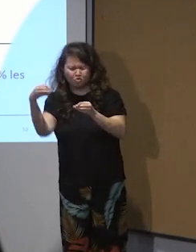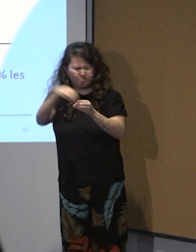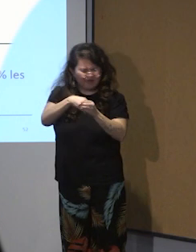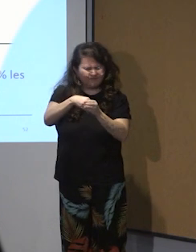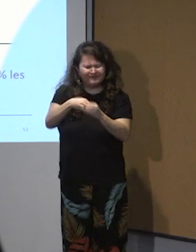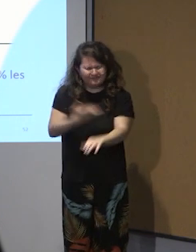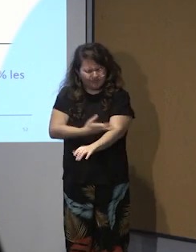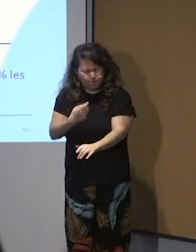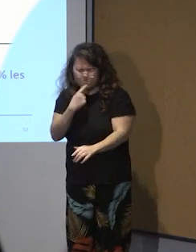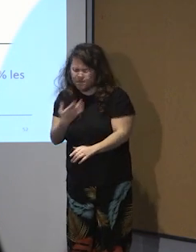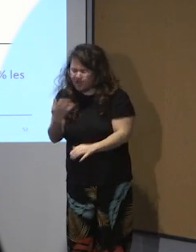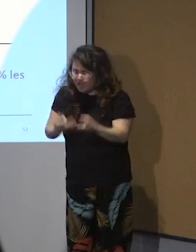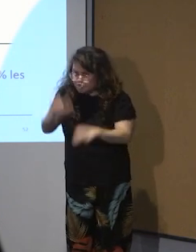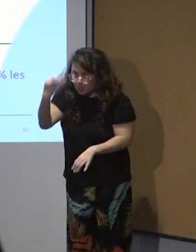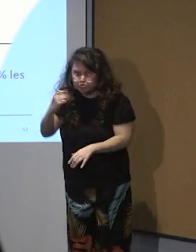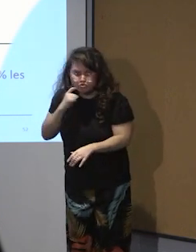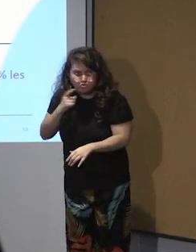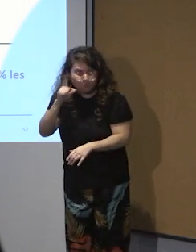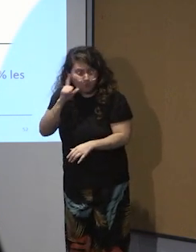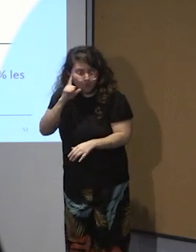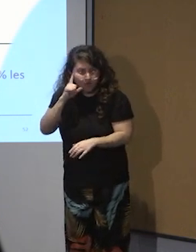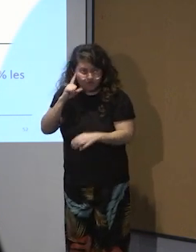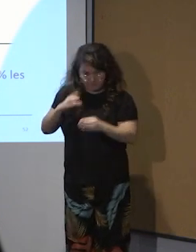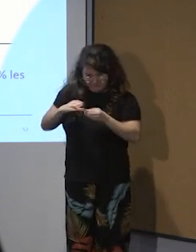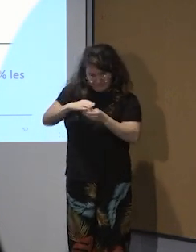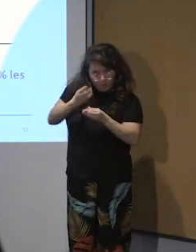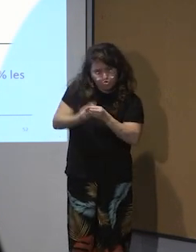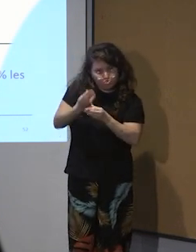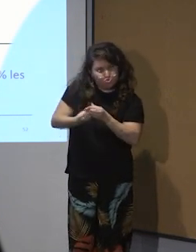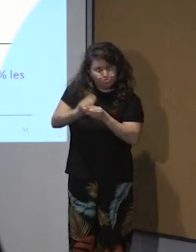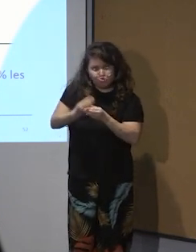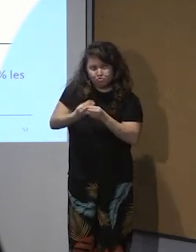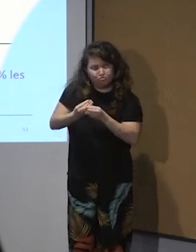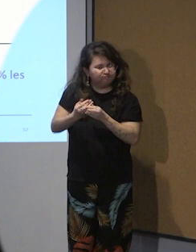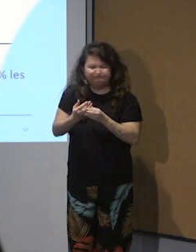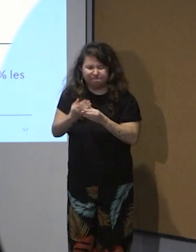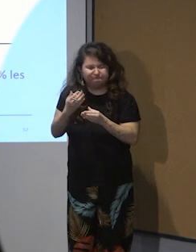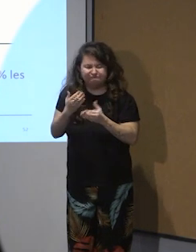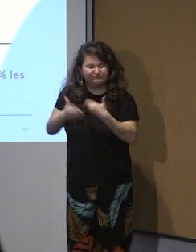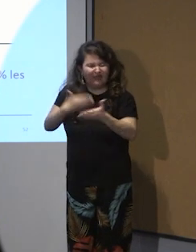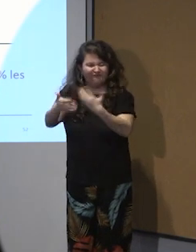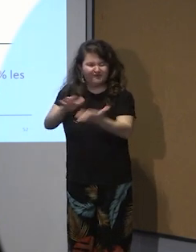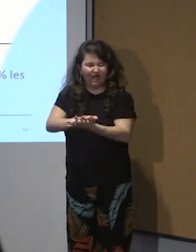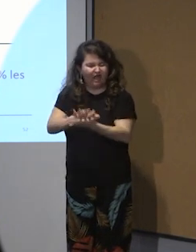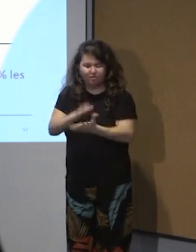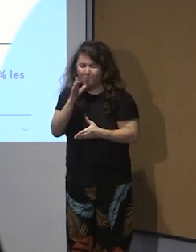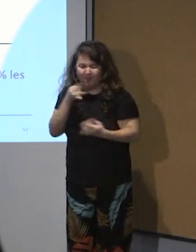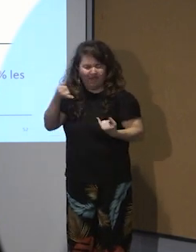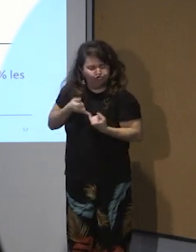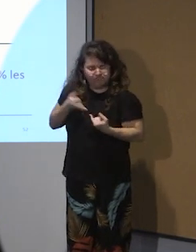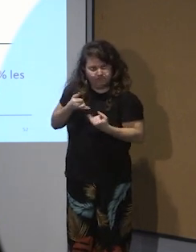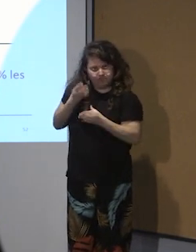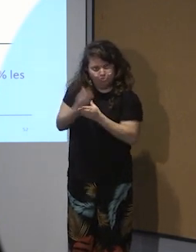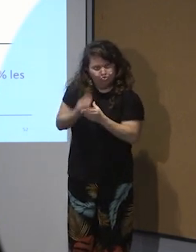dans le sang, c'est parce que le sucre n'arrive pas à rentrer, parce que le tissu n'arrive plus à comprendre avec l'insuline qu'il doit le faire rentrer. Et donc,